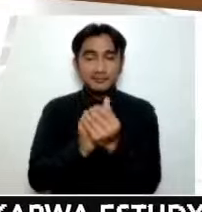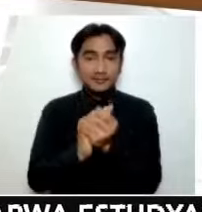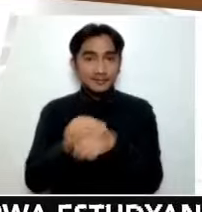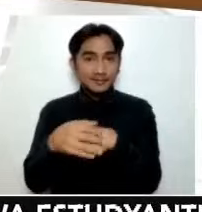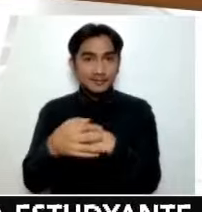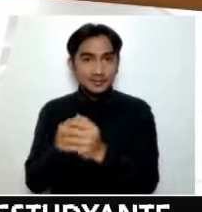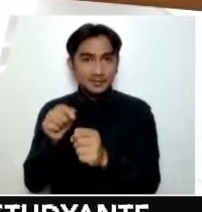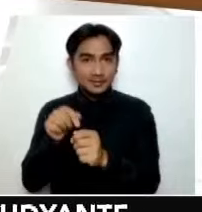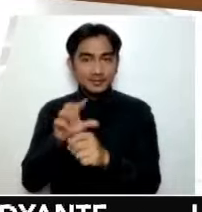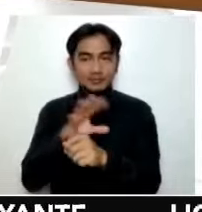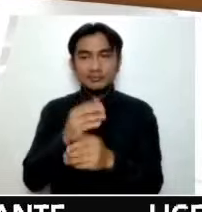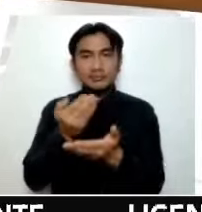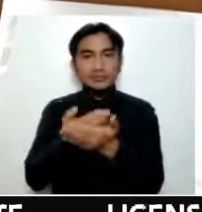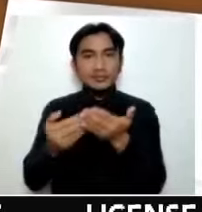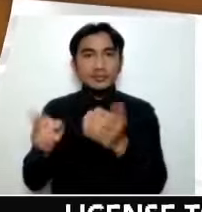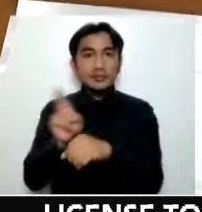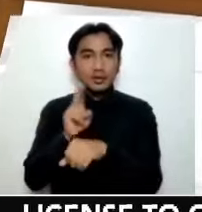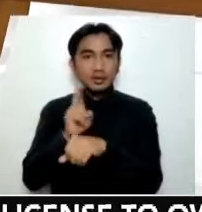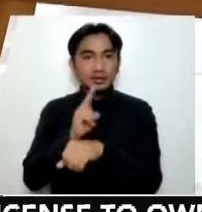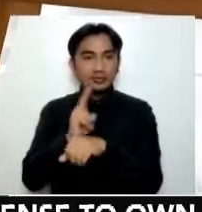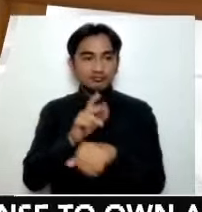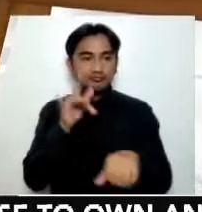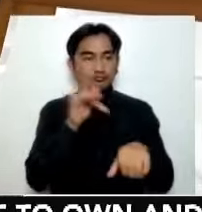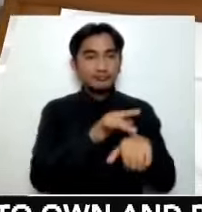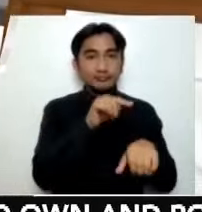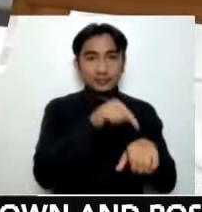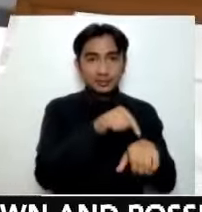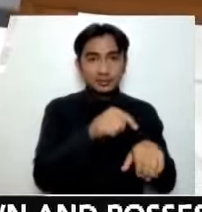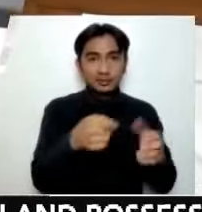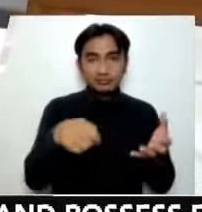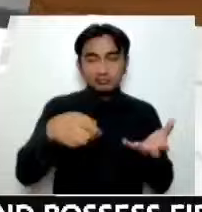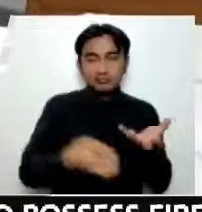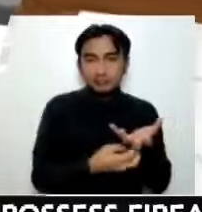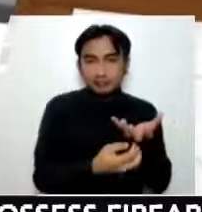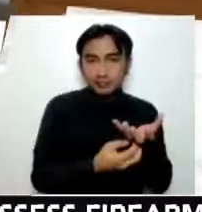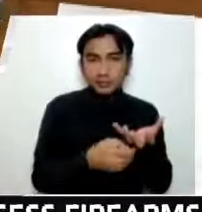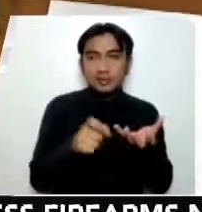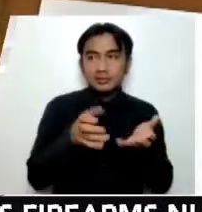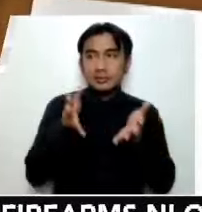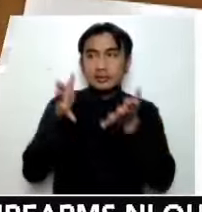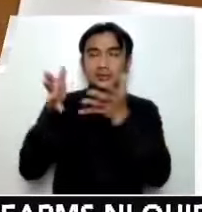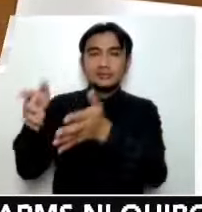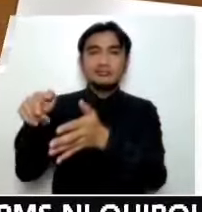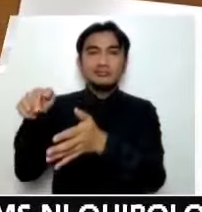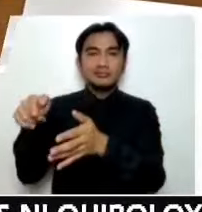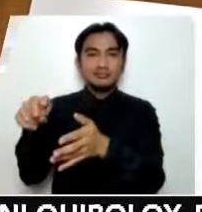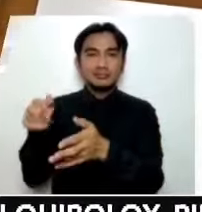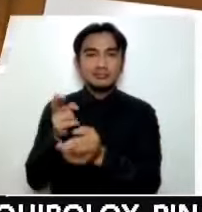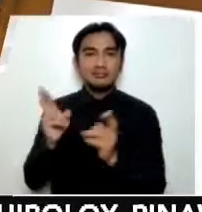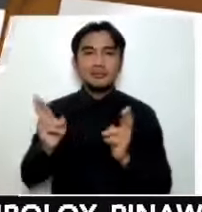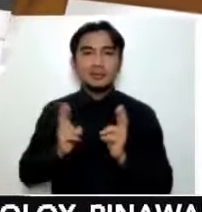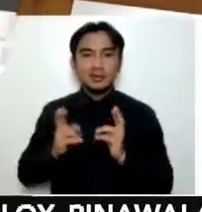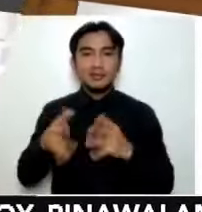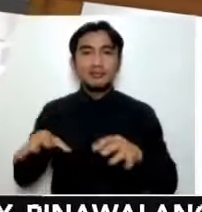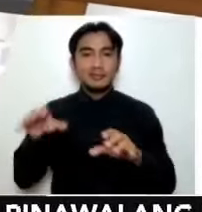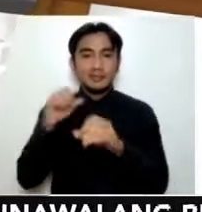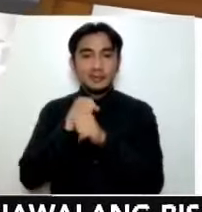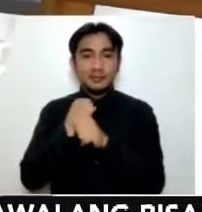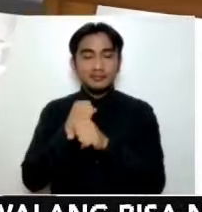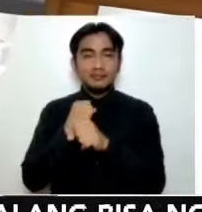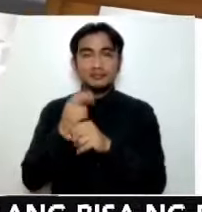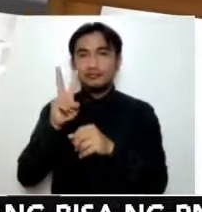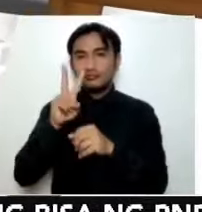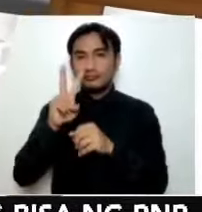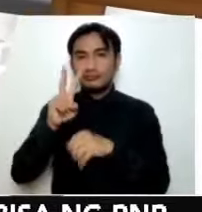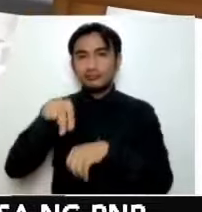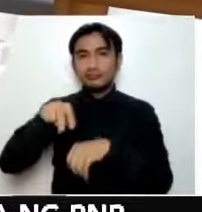sa pagluluto ang mga tirang pagkain ilagay din sa ref dalawang oras pagkatapos lutuin kung di na kakainin Itapon